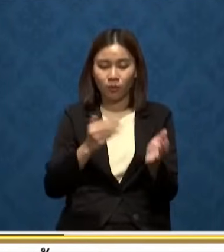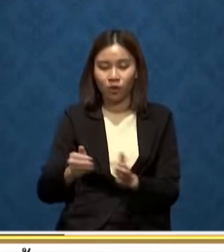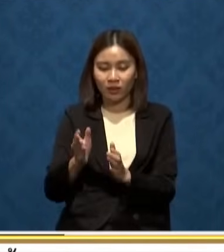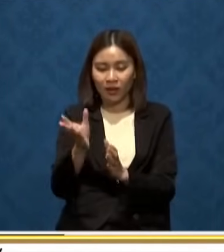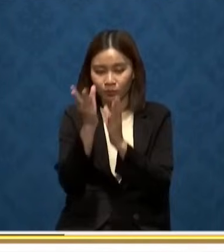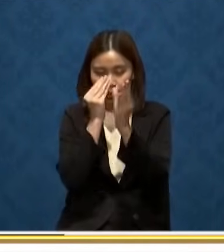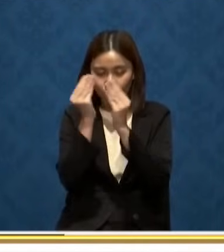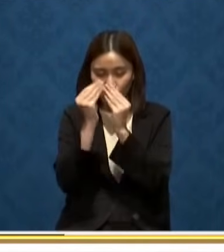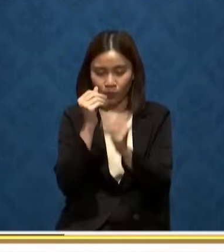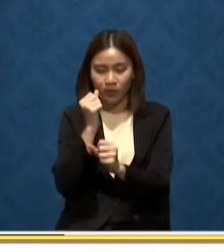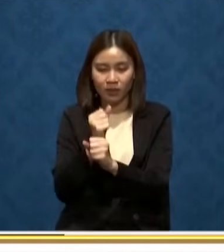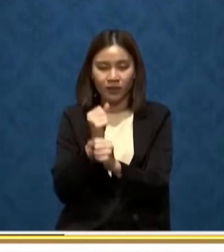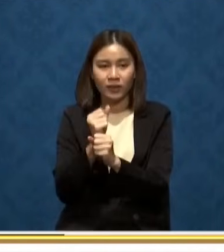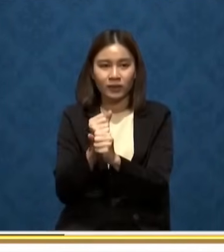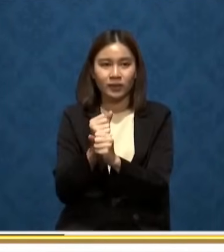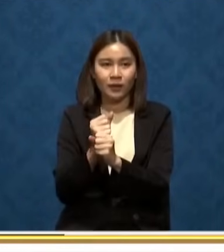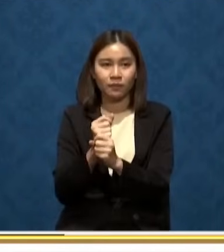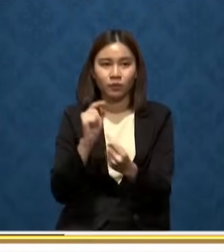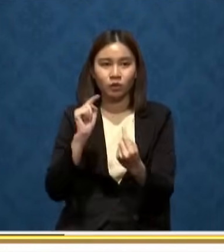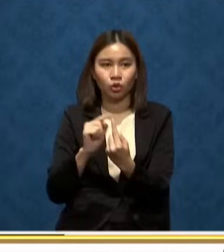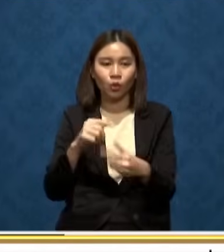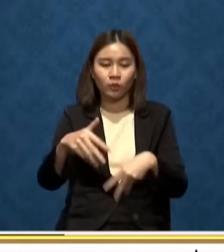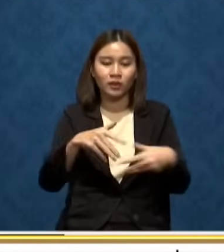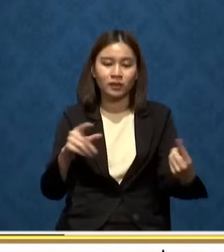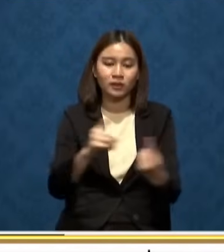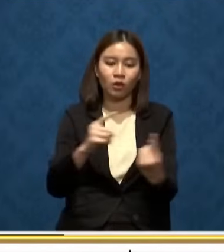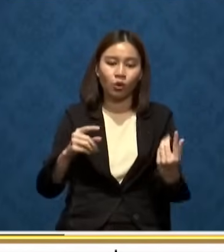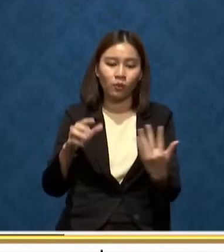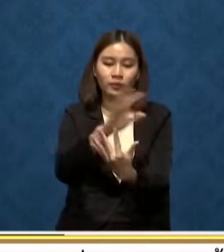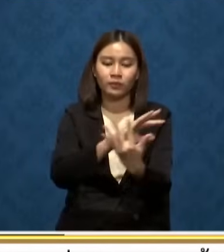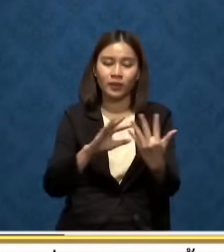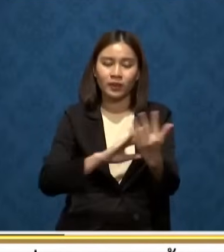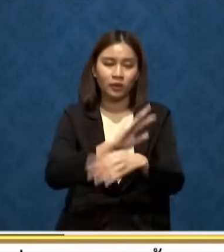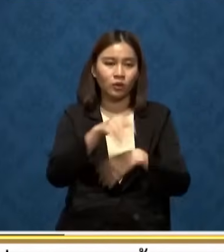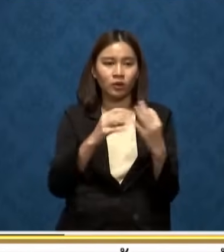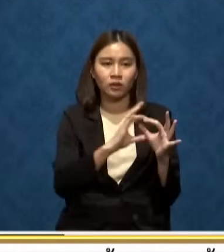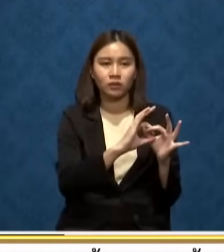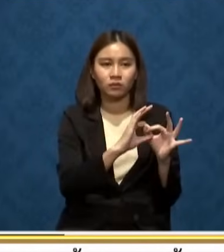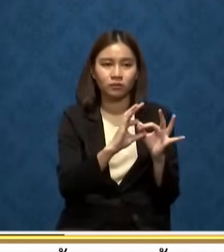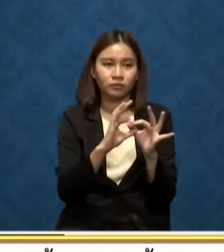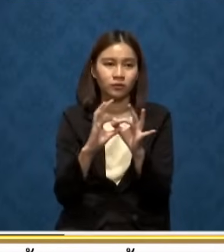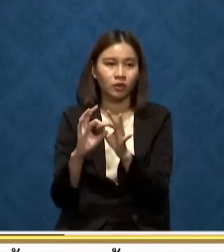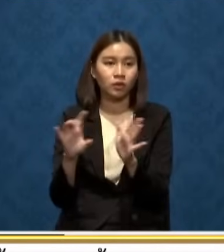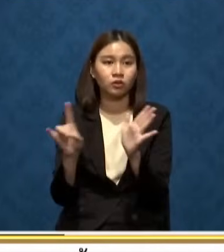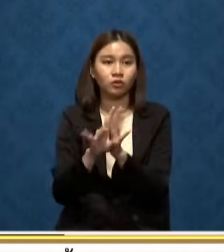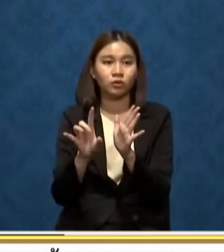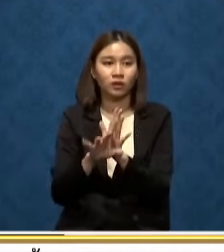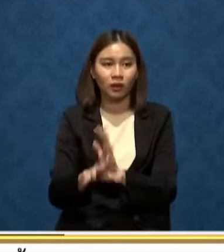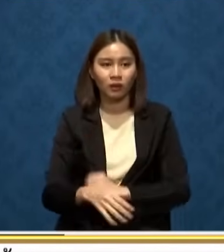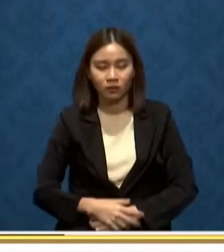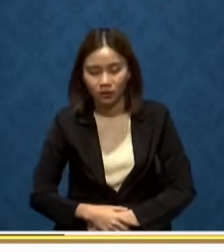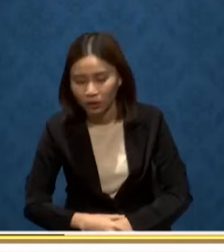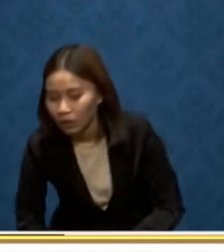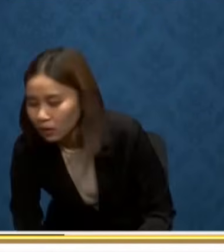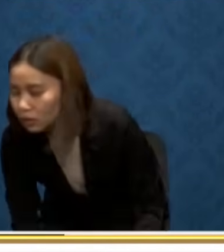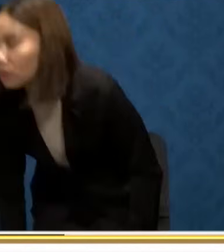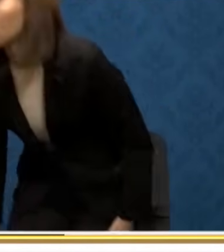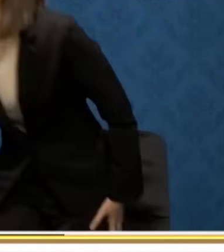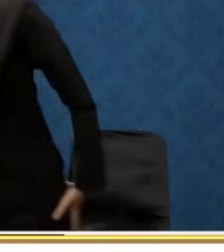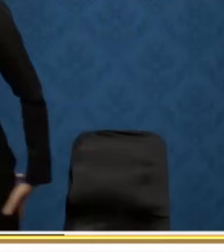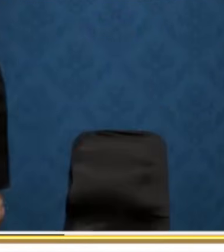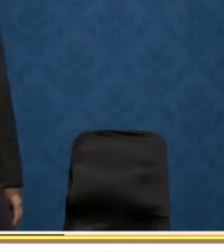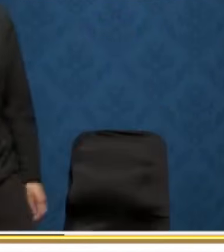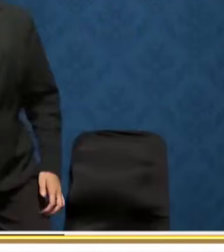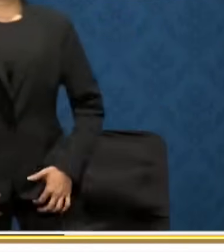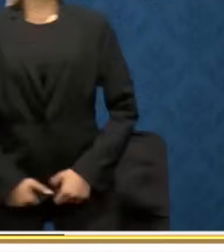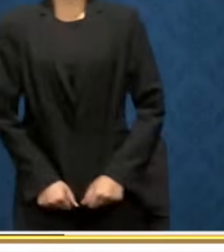ษาและทำงานกันมาจากภาคสังคมทั่วประเทศอย่างต่อเนื่องนะคะค่ะสุดท้ายนี้ขออนุญาตเรียนเชิญท่านประธานกล่าว